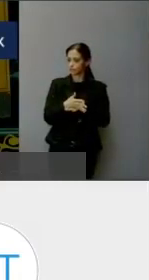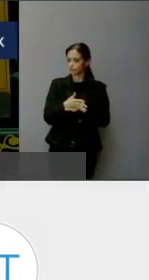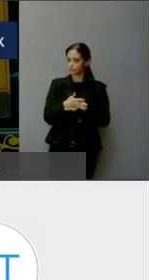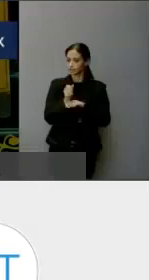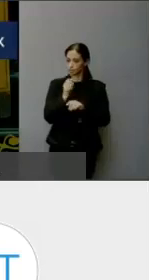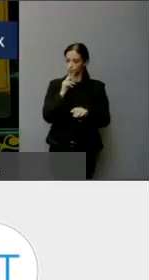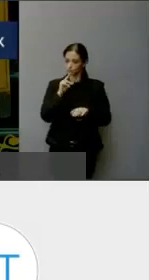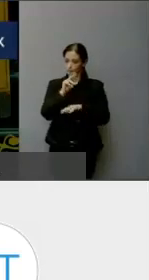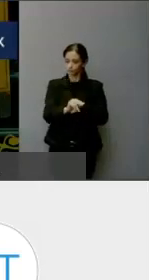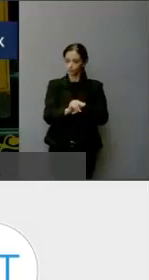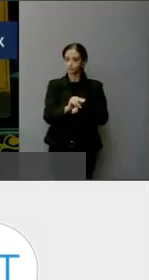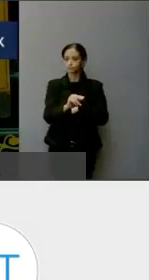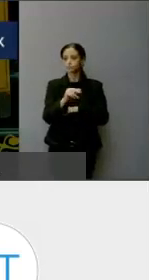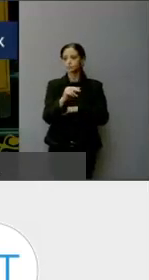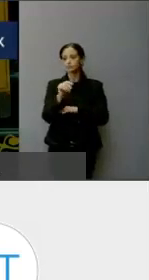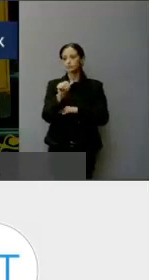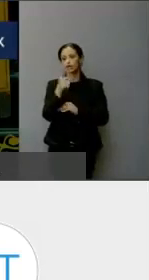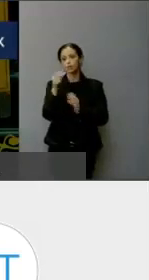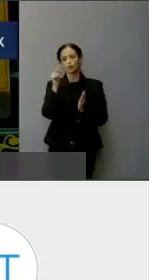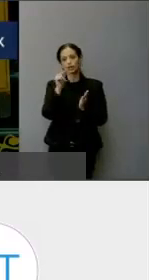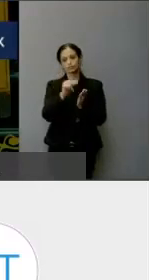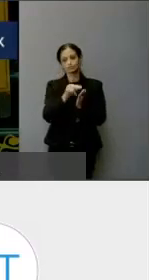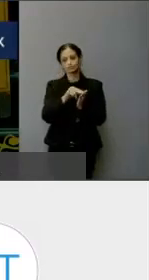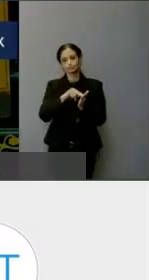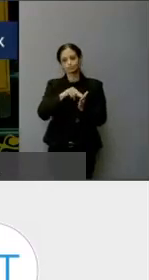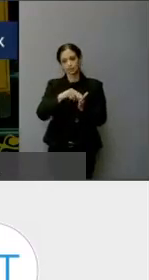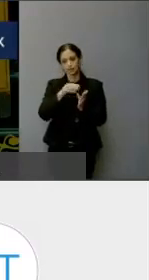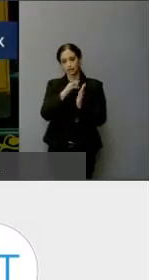per alcuni rilievi dal regolamento